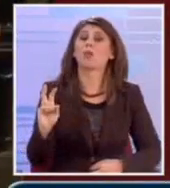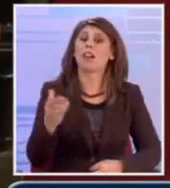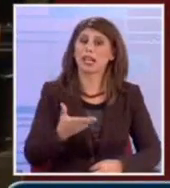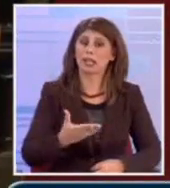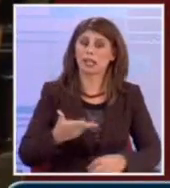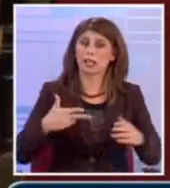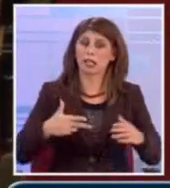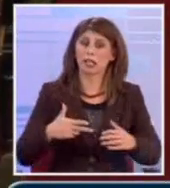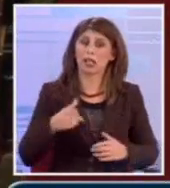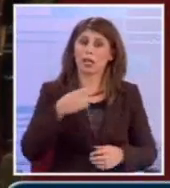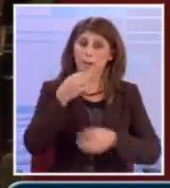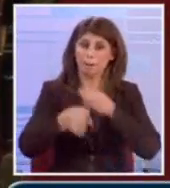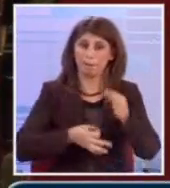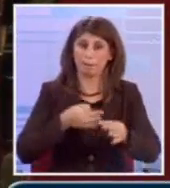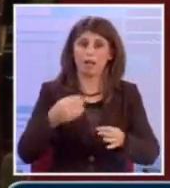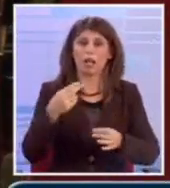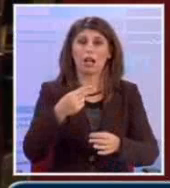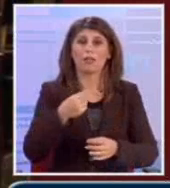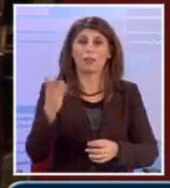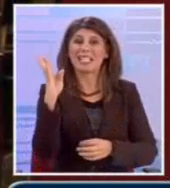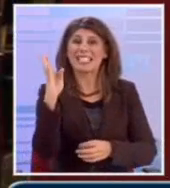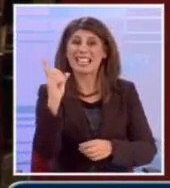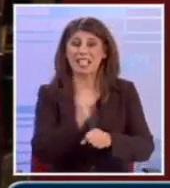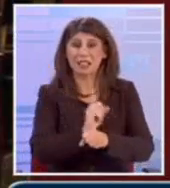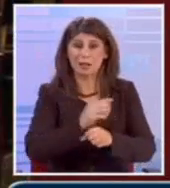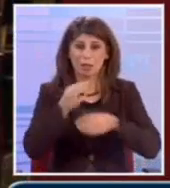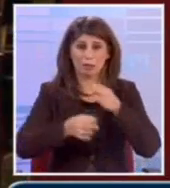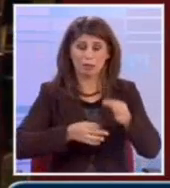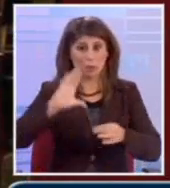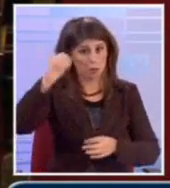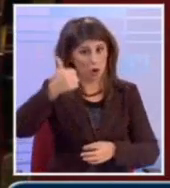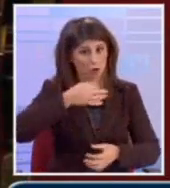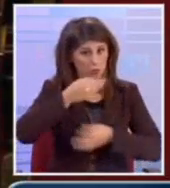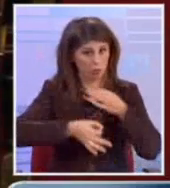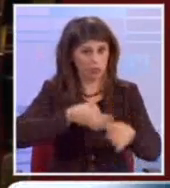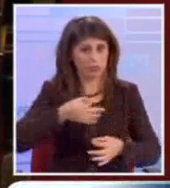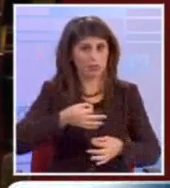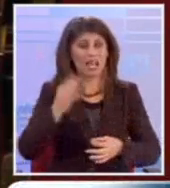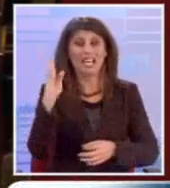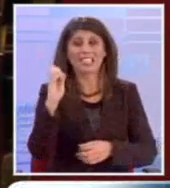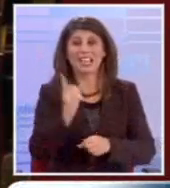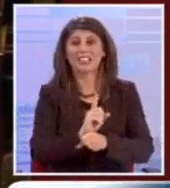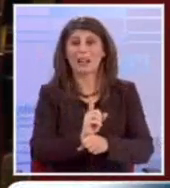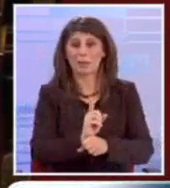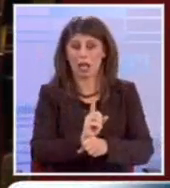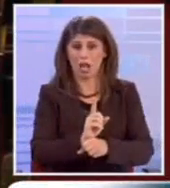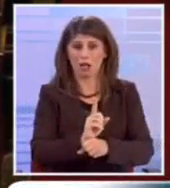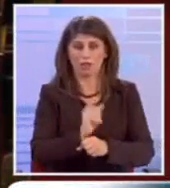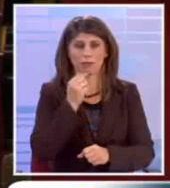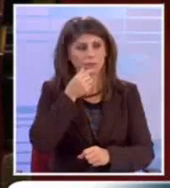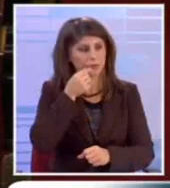Κύριε Χαρδούβελη, μιλήσατε για 40 λεπτά στην πρωτοομιλία σας. Για 40 λεπτά